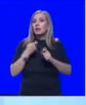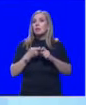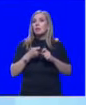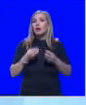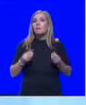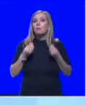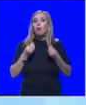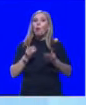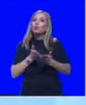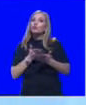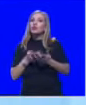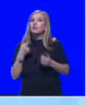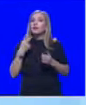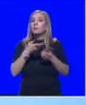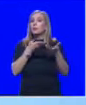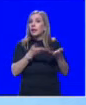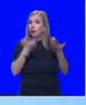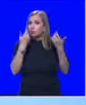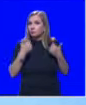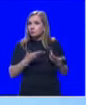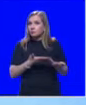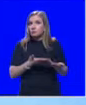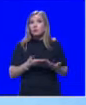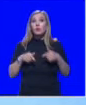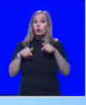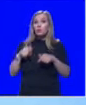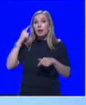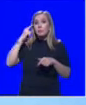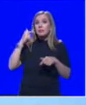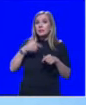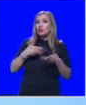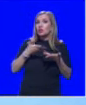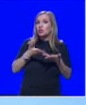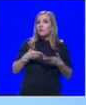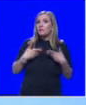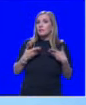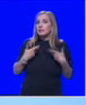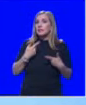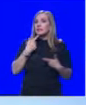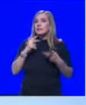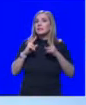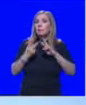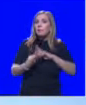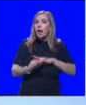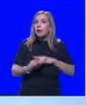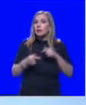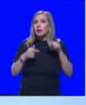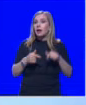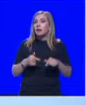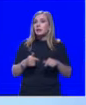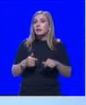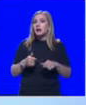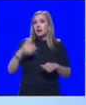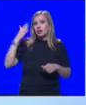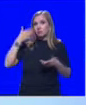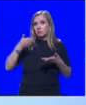направи по-услужливи към него самия. Ли смятате, че стои сега в искането за смяна на шефа на ДАНС от страна